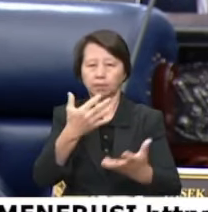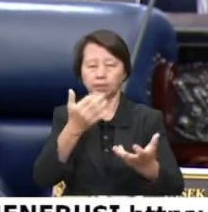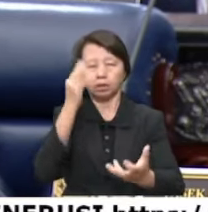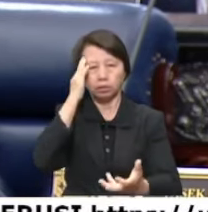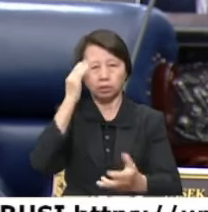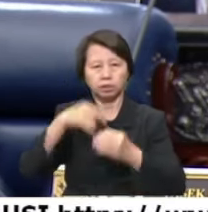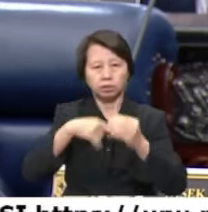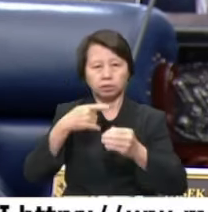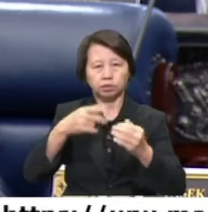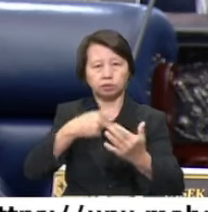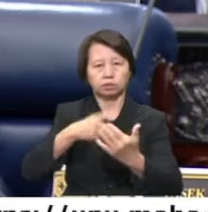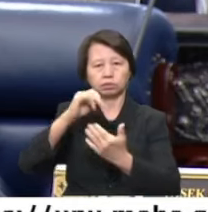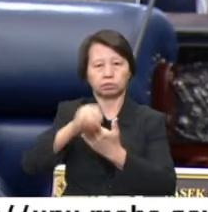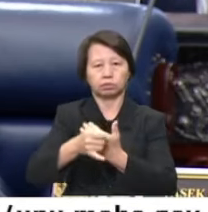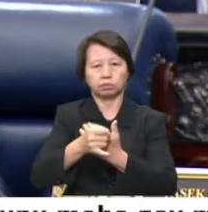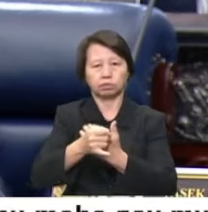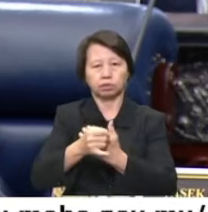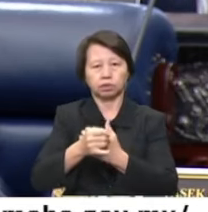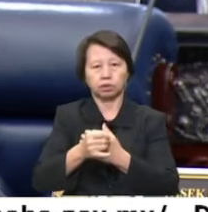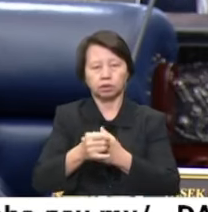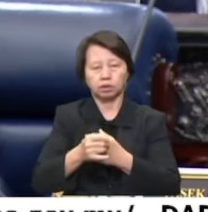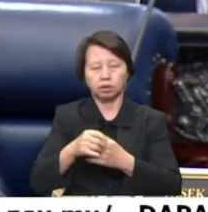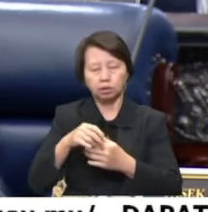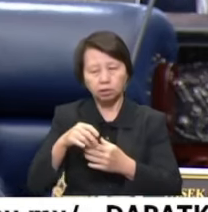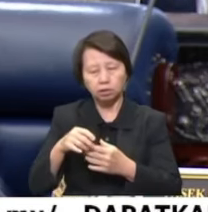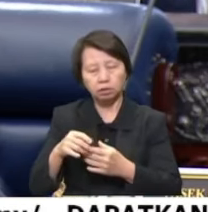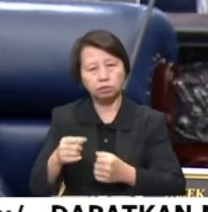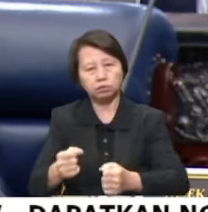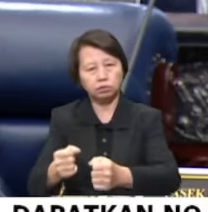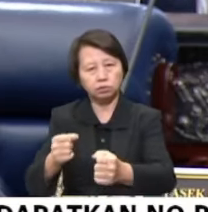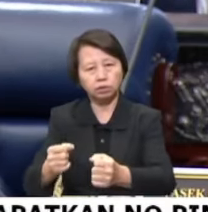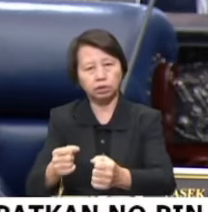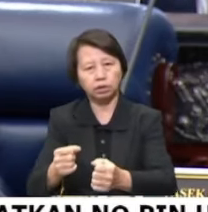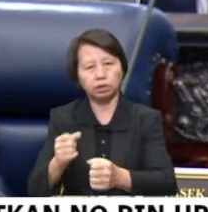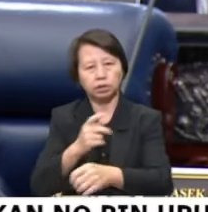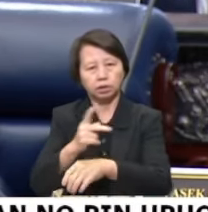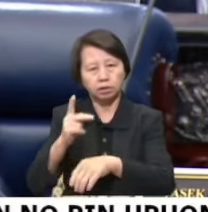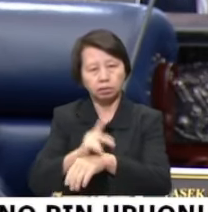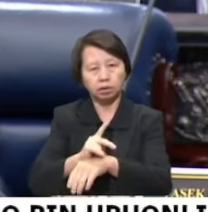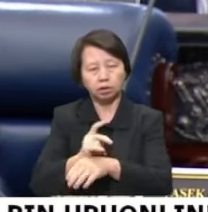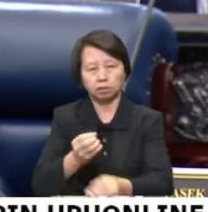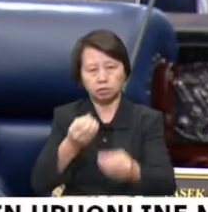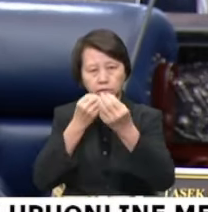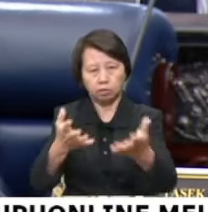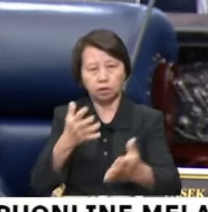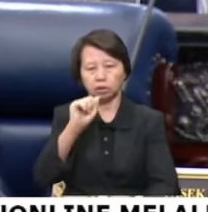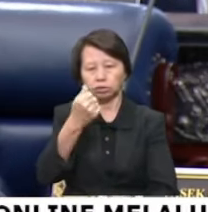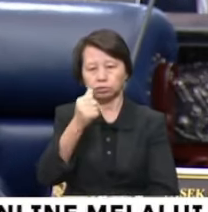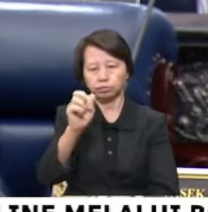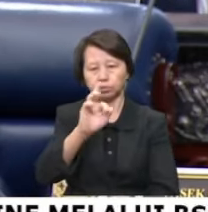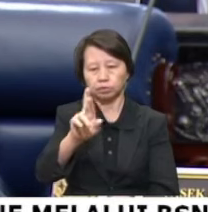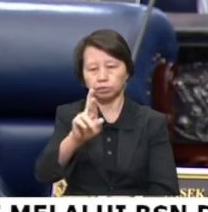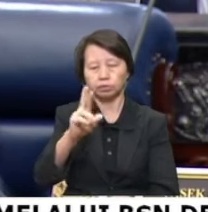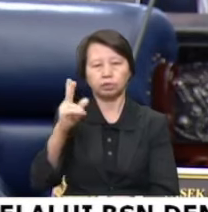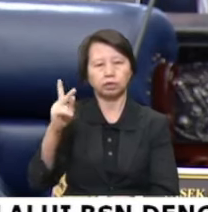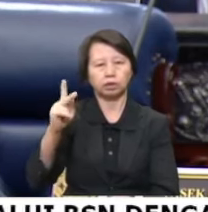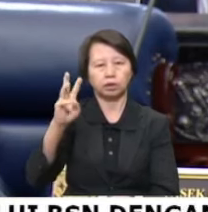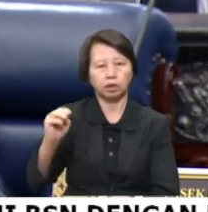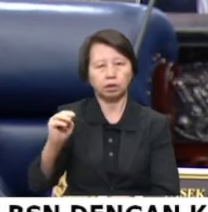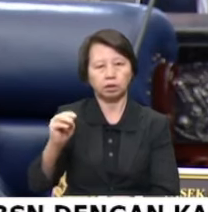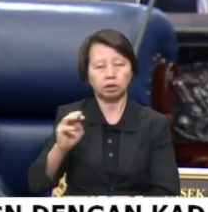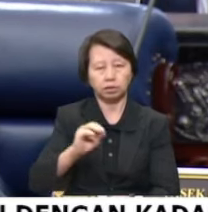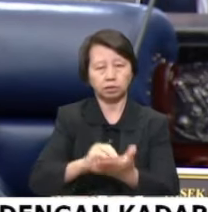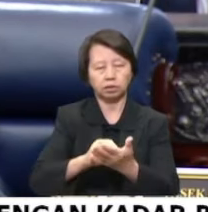dengan isu projek denai Sungai Kebangsaan yang diumumkan sebelum ini sepanjang 10,000 kilometer di seluruh